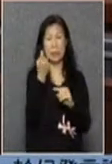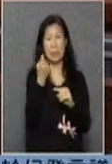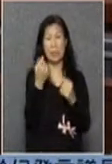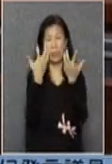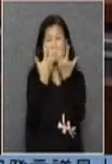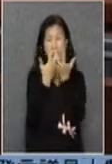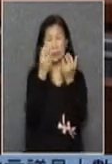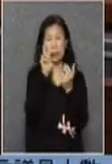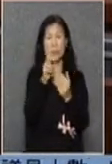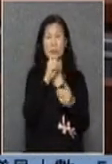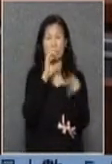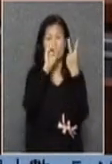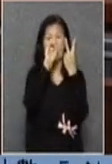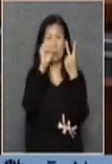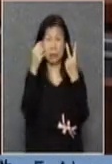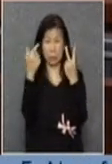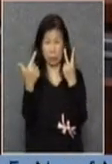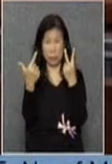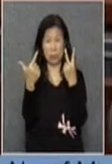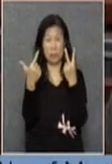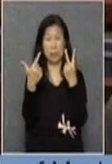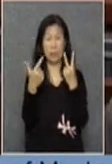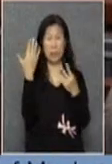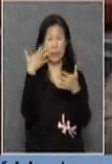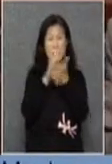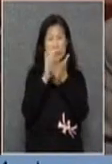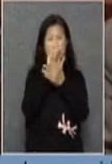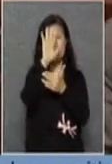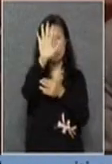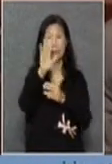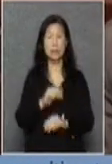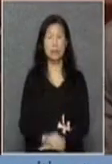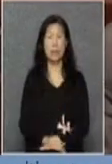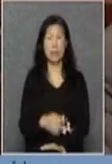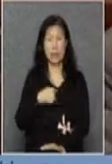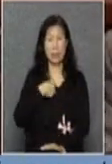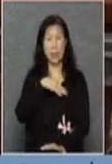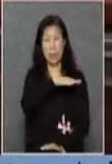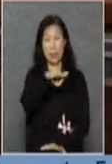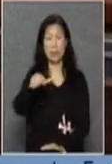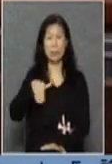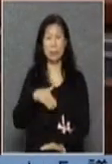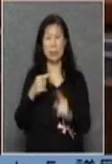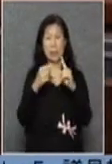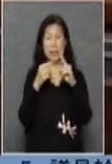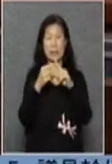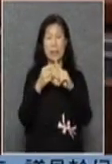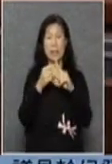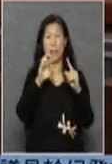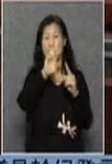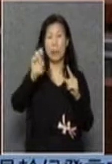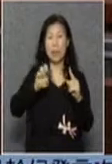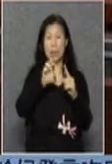啊，我哋講緊係2008年啊，即係講緊係五年前咧，我哋嘅人均嘅生產總